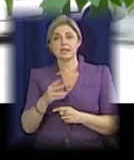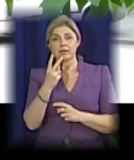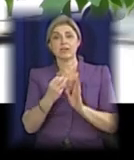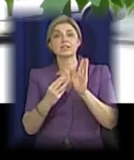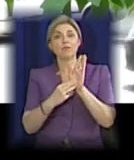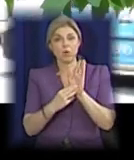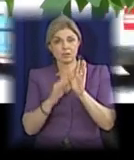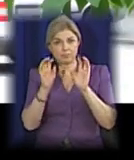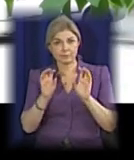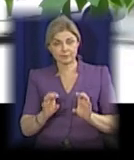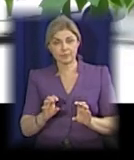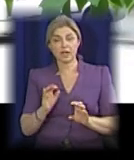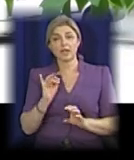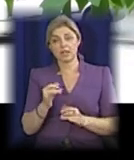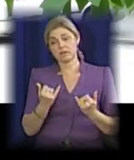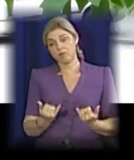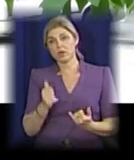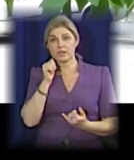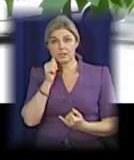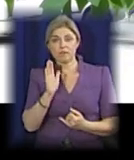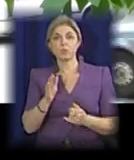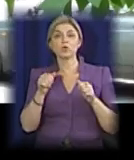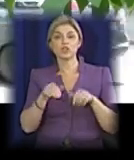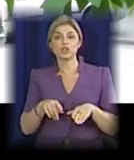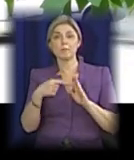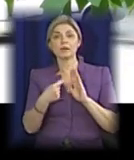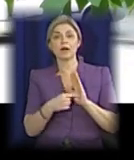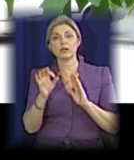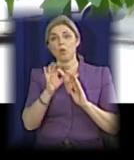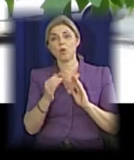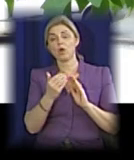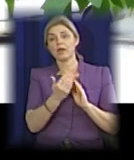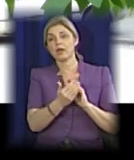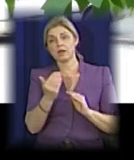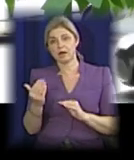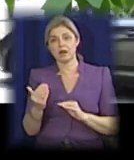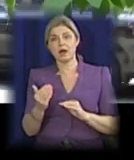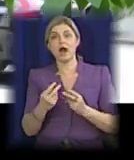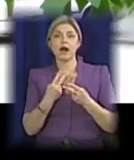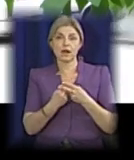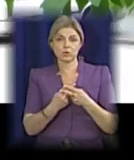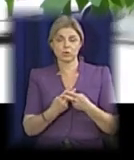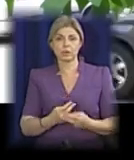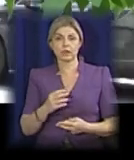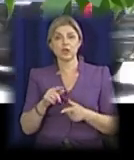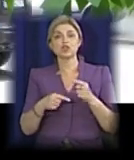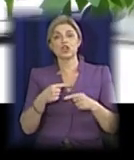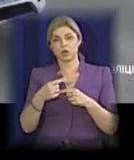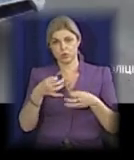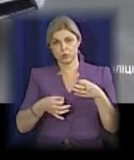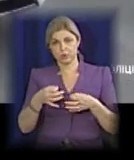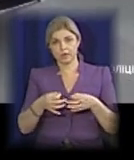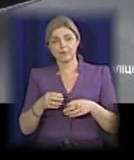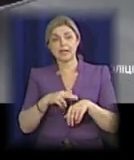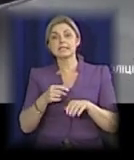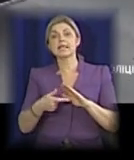І сьогодні або завтра буде вирішуватись питання щодо їх арешту через суд.